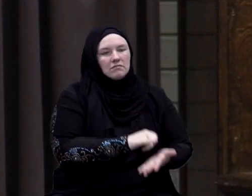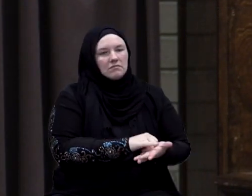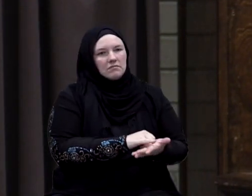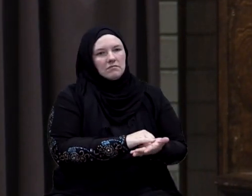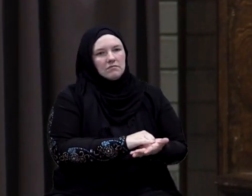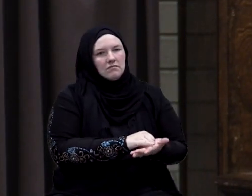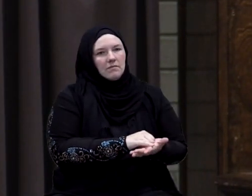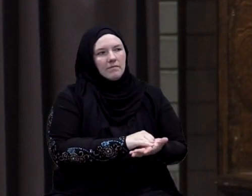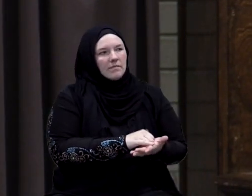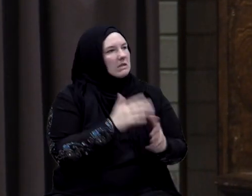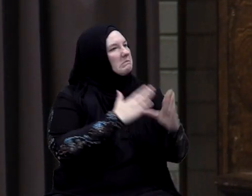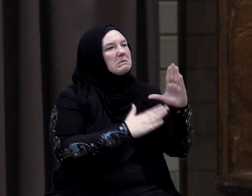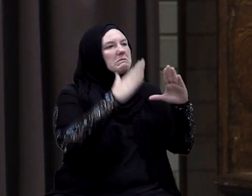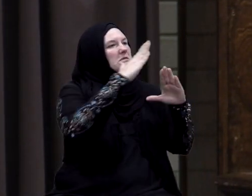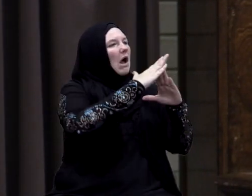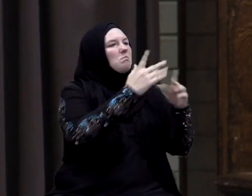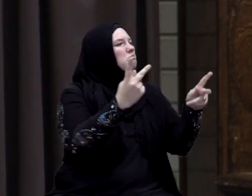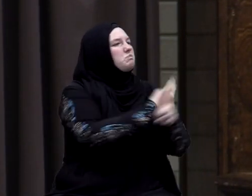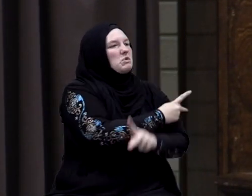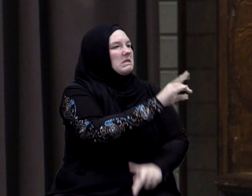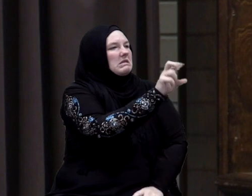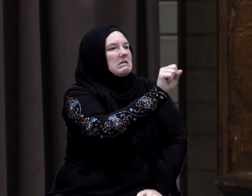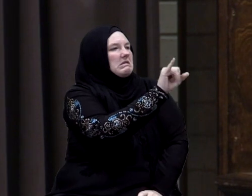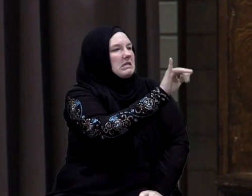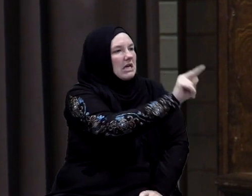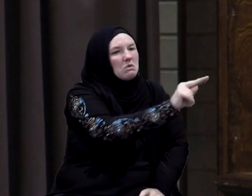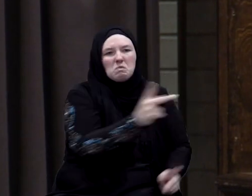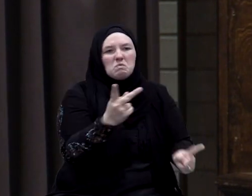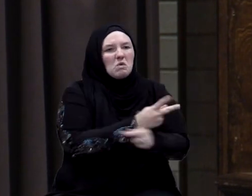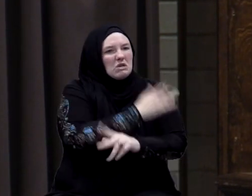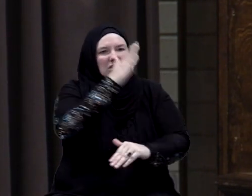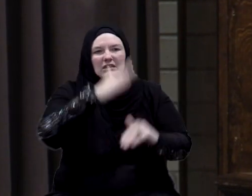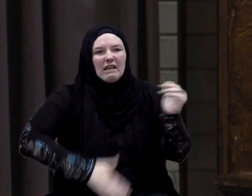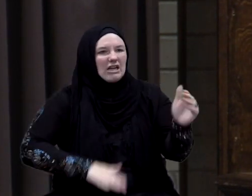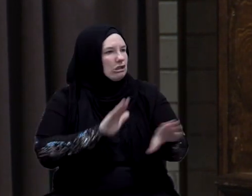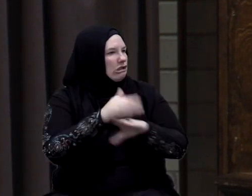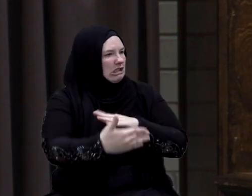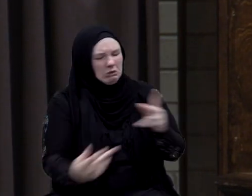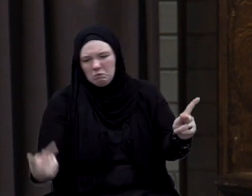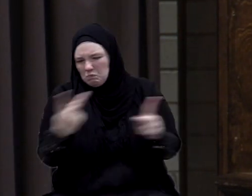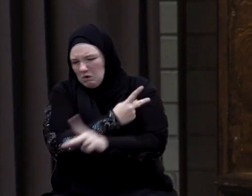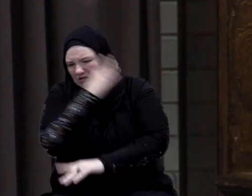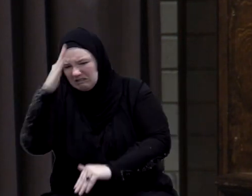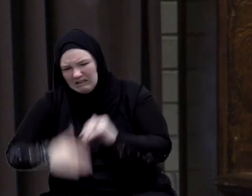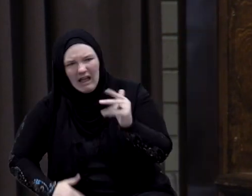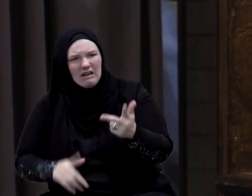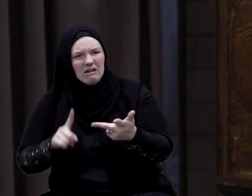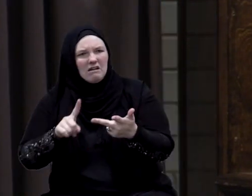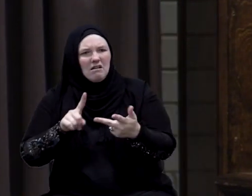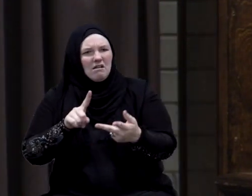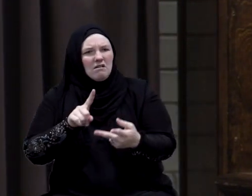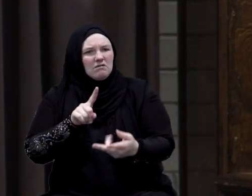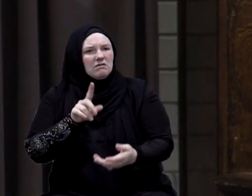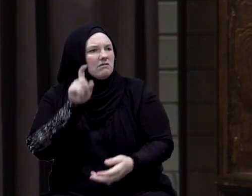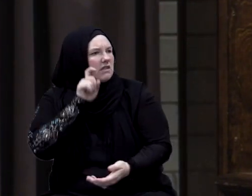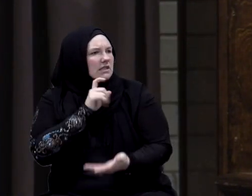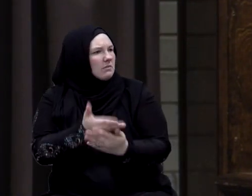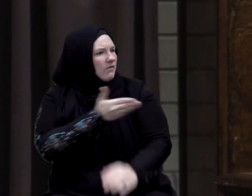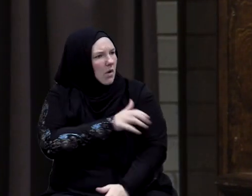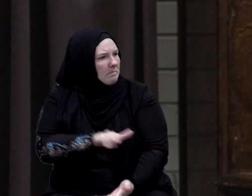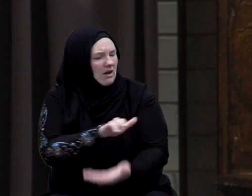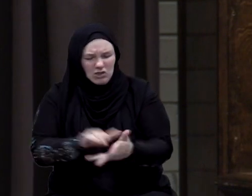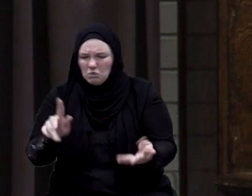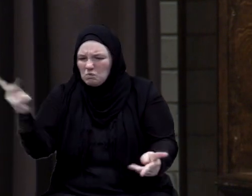still Allah tells them, إِيَّنْتَهُ يُغْفَرْ لَهُمْ مَا قَدْ سَلَفْ. قُلْ لِمَنْ فِي أَيْدِيكُمْ